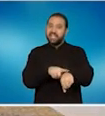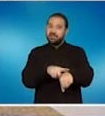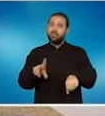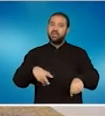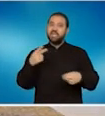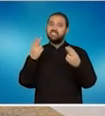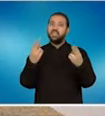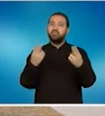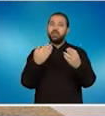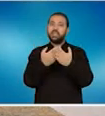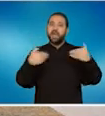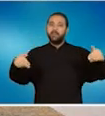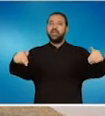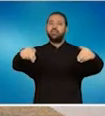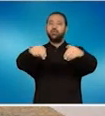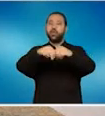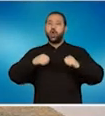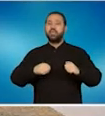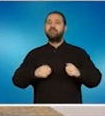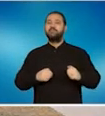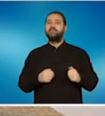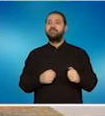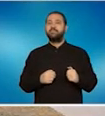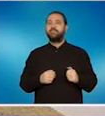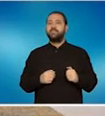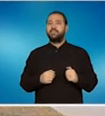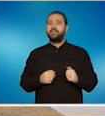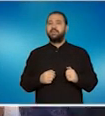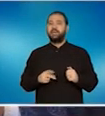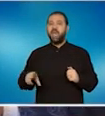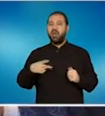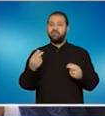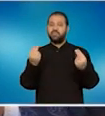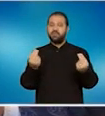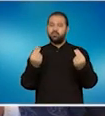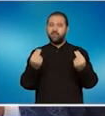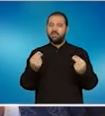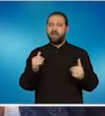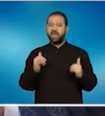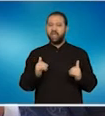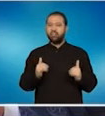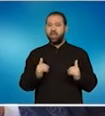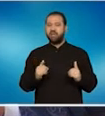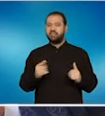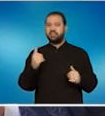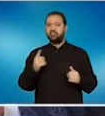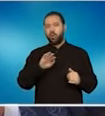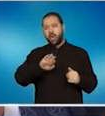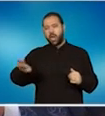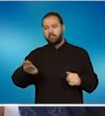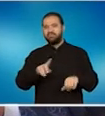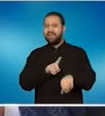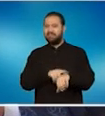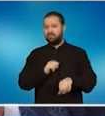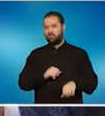care părintele cred că au determinat cumva viața lui. A fost bunătatea aceasta și o lipsă acută